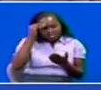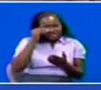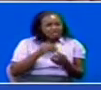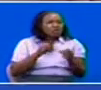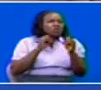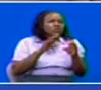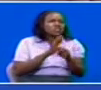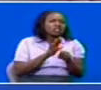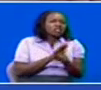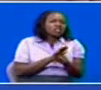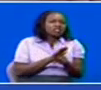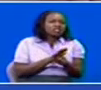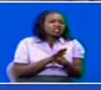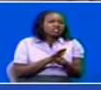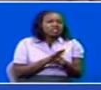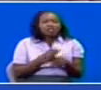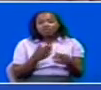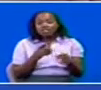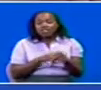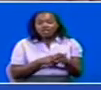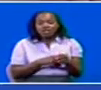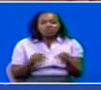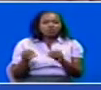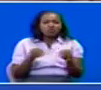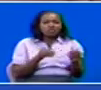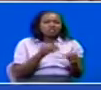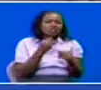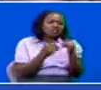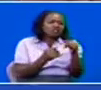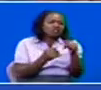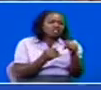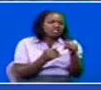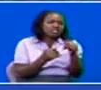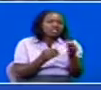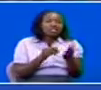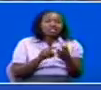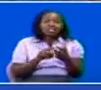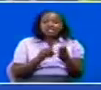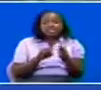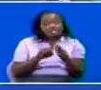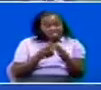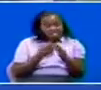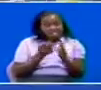because time is going. We are supposed to be finalizing and we are supposed to start the syllabus already.